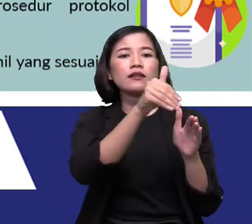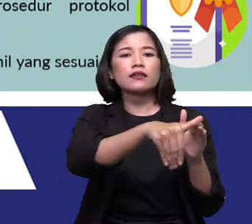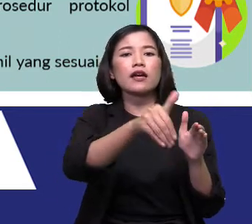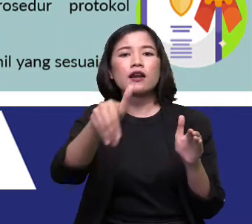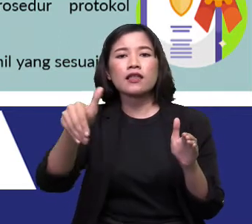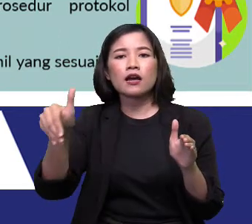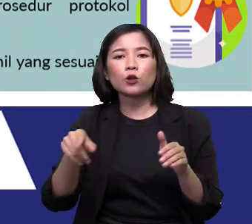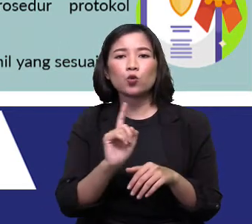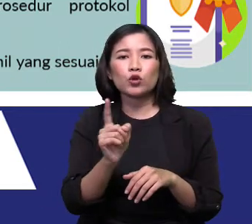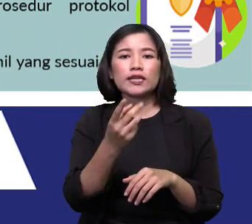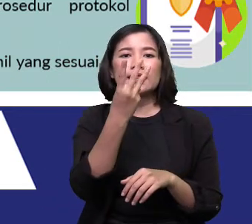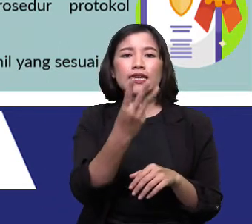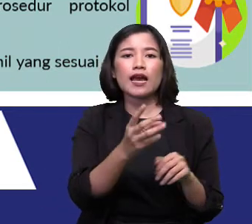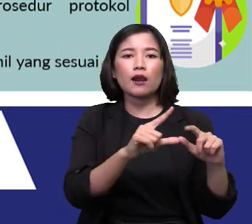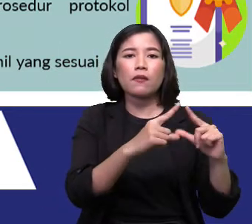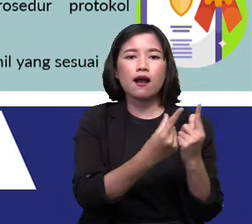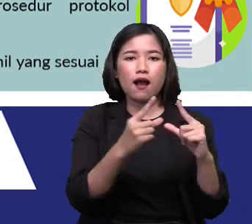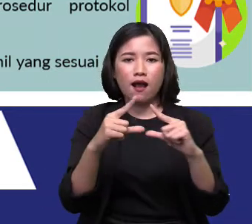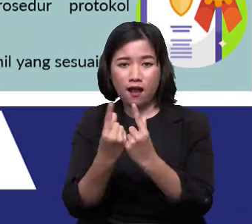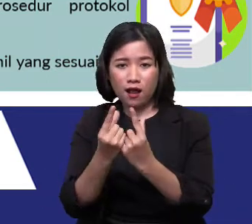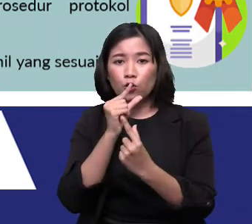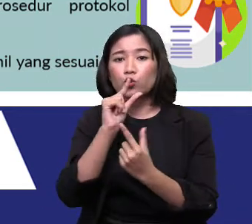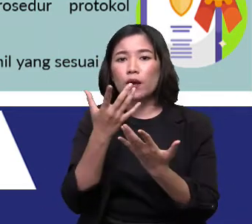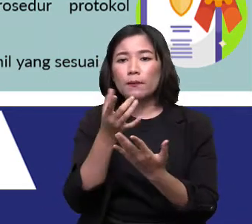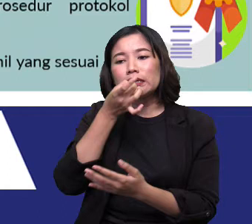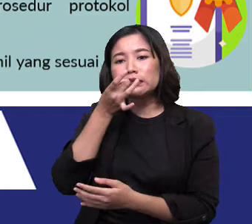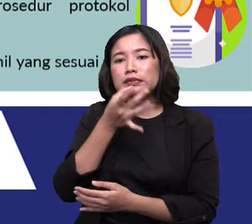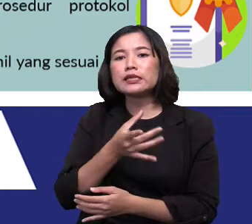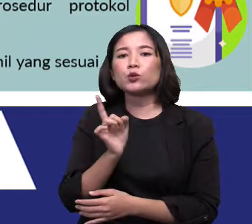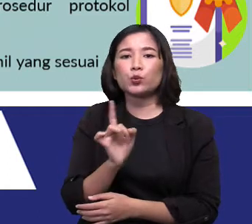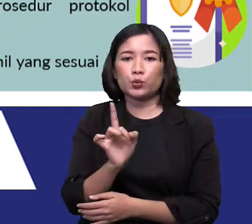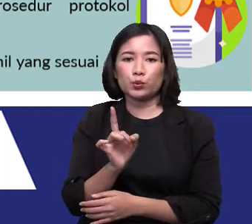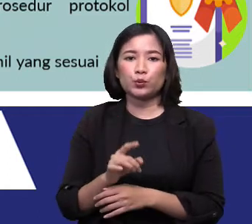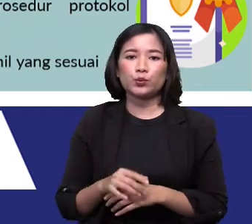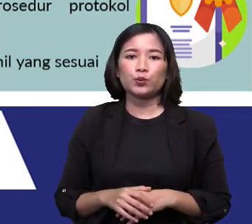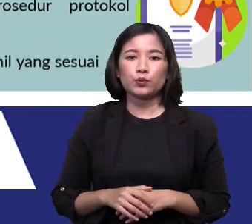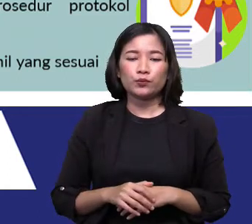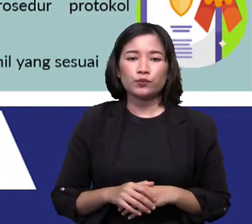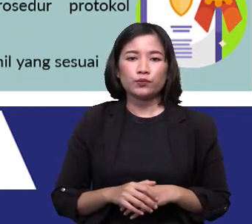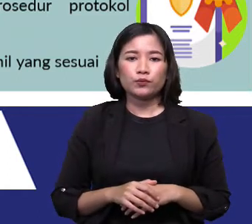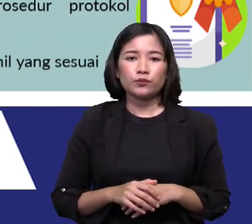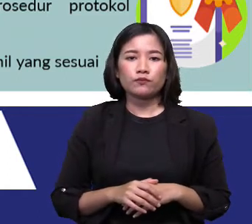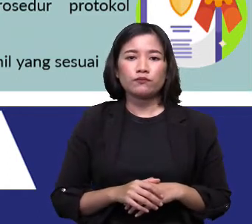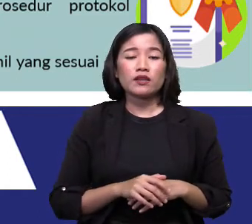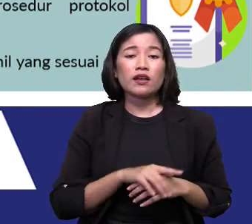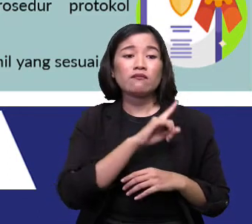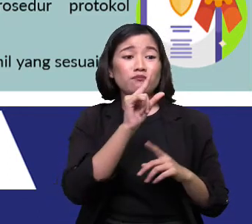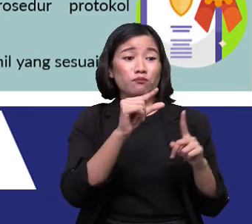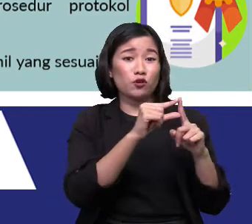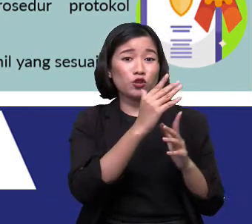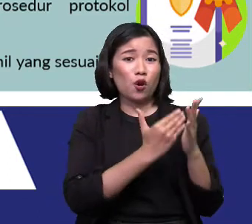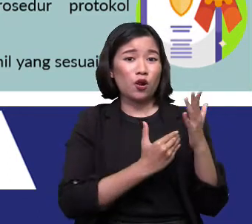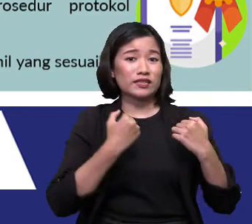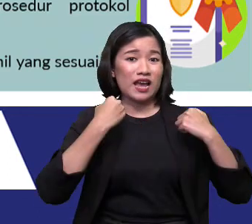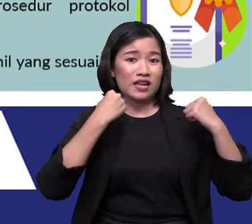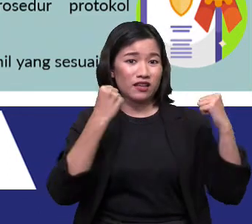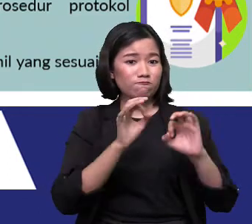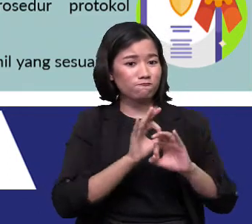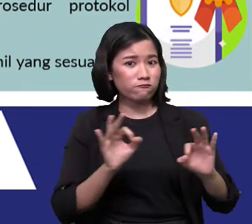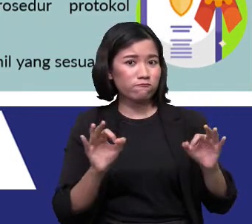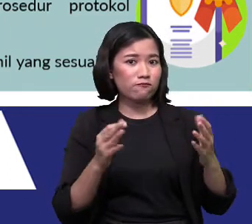masing-masing di daerah untuk perizinan lebih lanjut terpenuhi kriteria protokol kesehatan yang meliputi yang